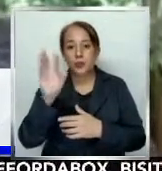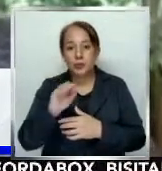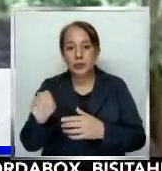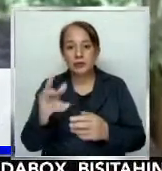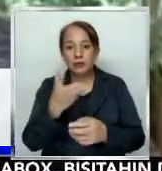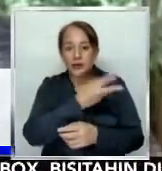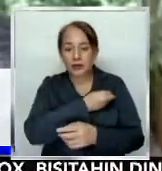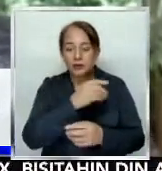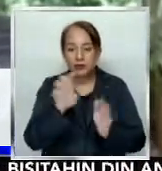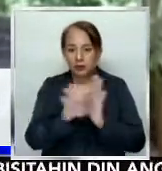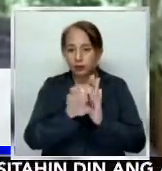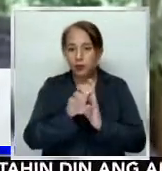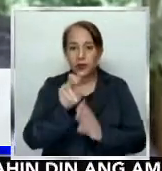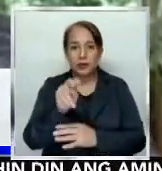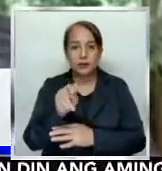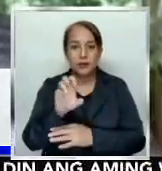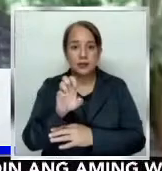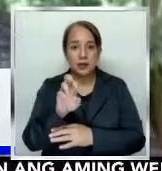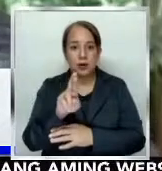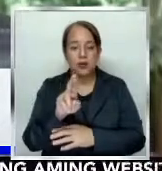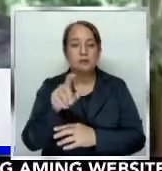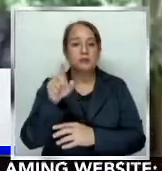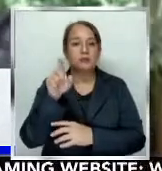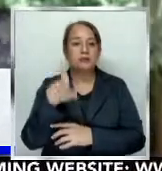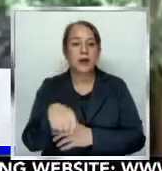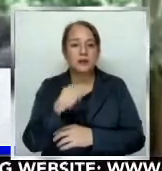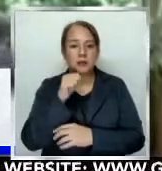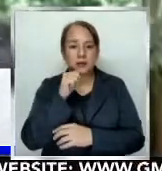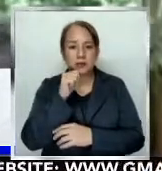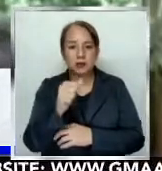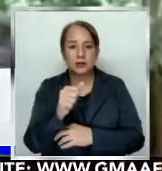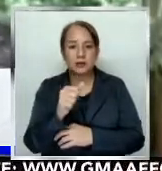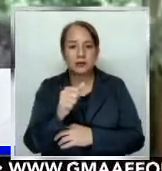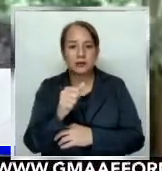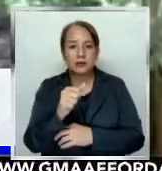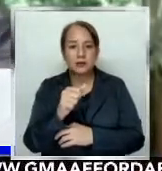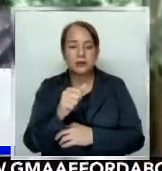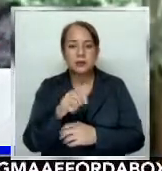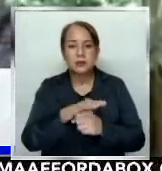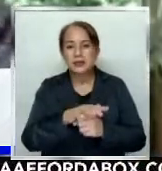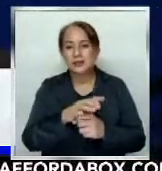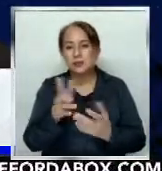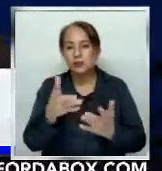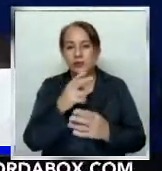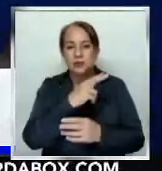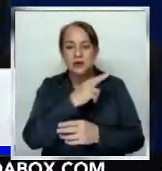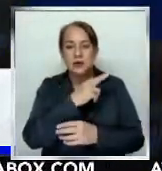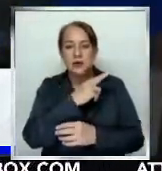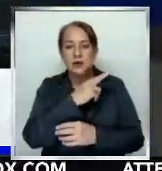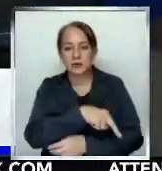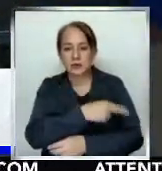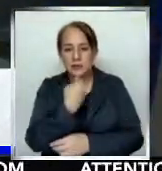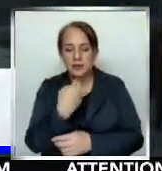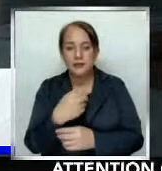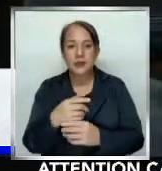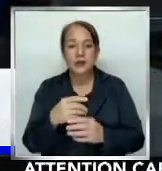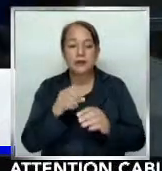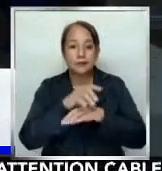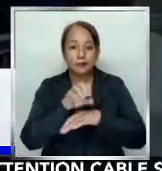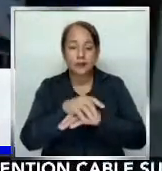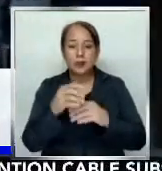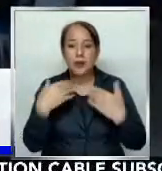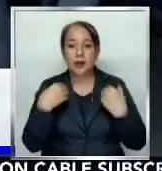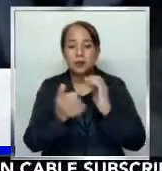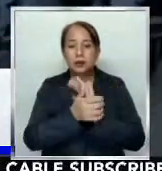NCR, then it should not put a stress on the hospitals. Payo ng health expert na si Dr. Ron